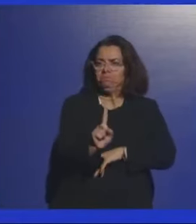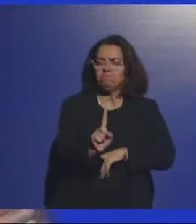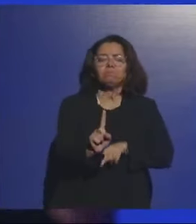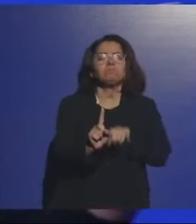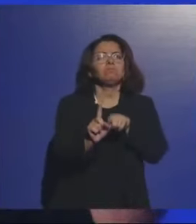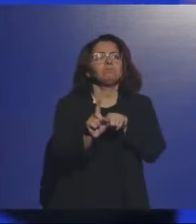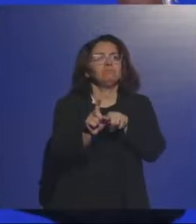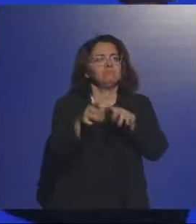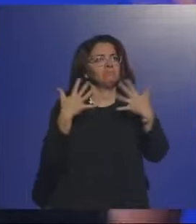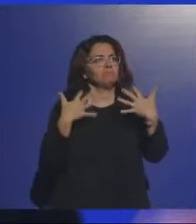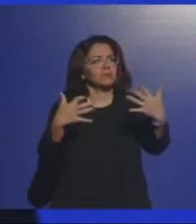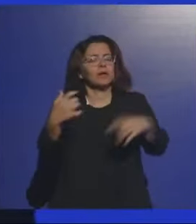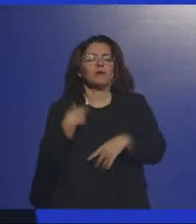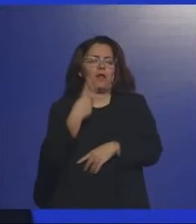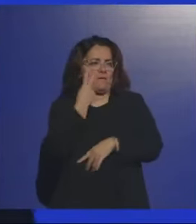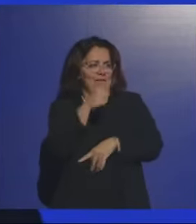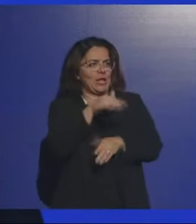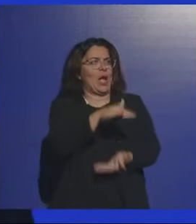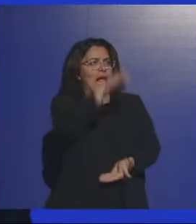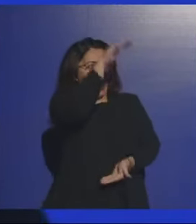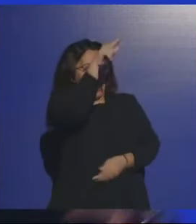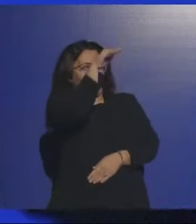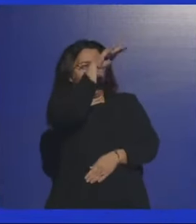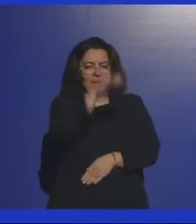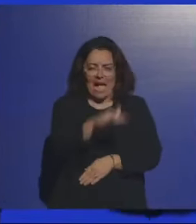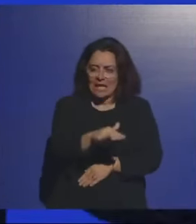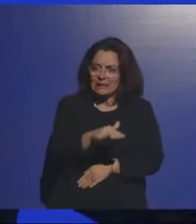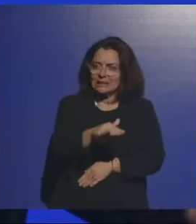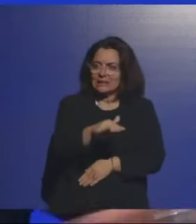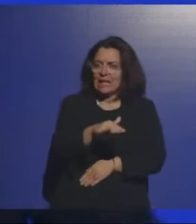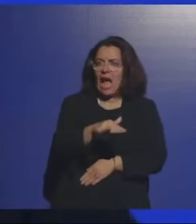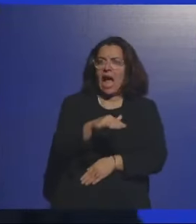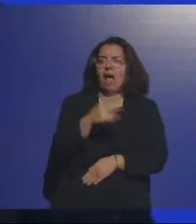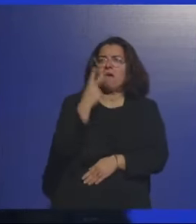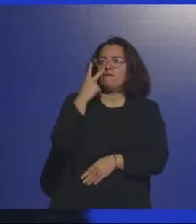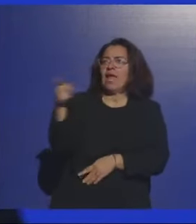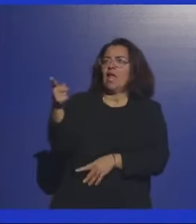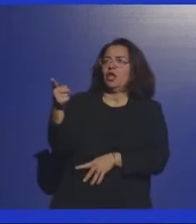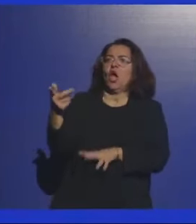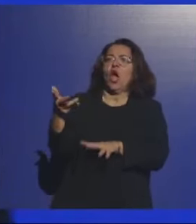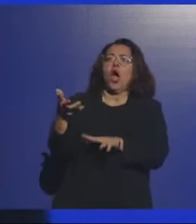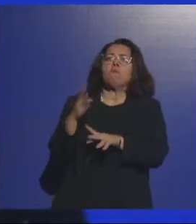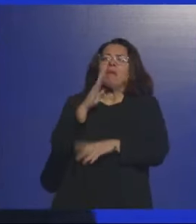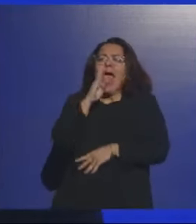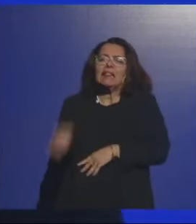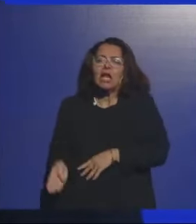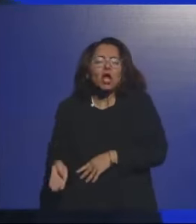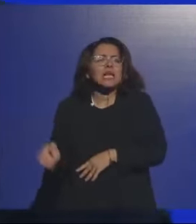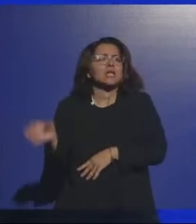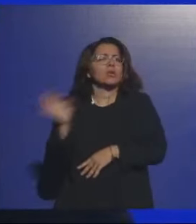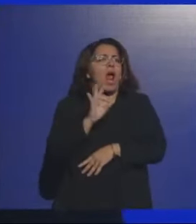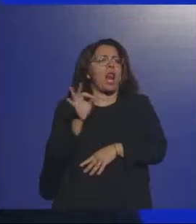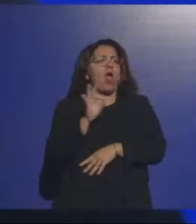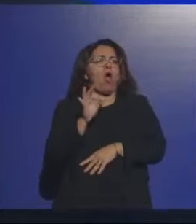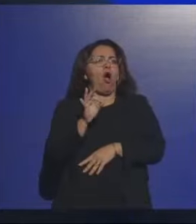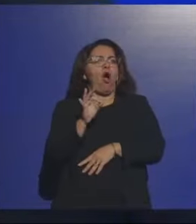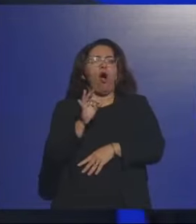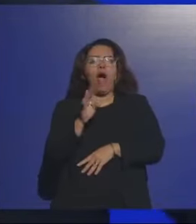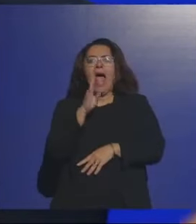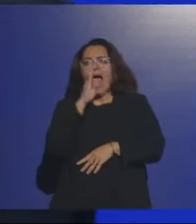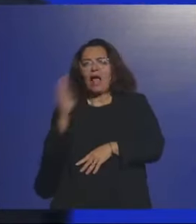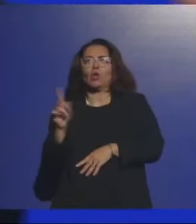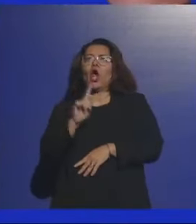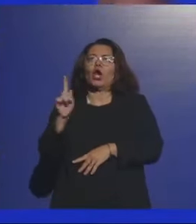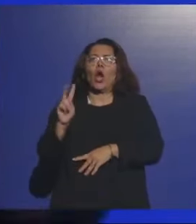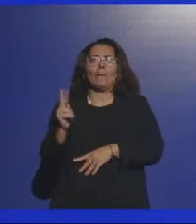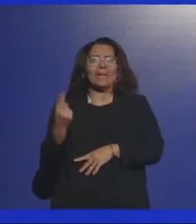persona alta una persona bassa vedrò un etero sessuale vedrò un etero no